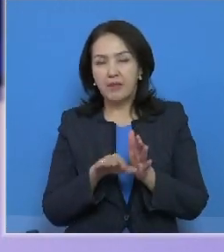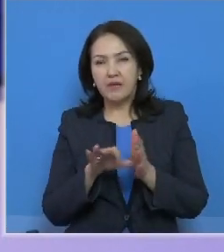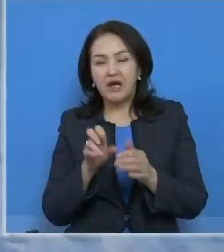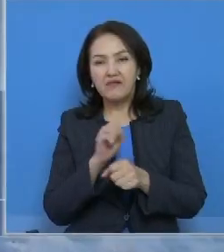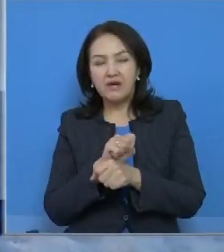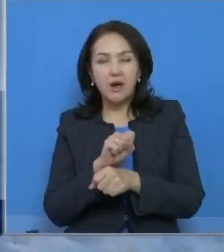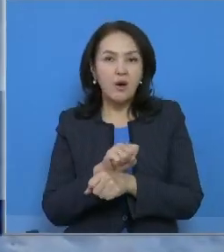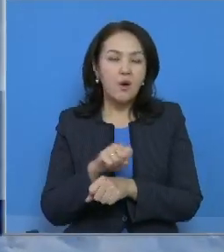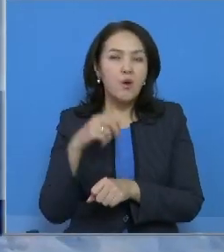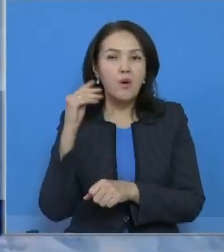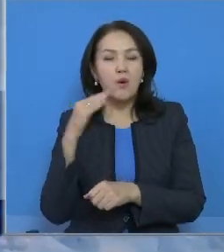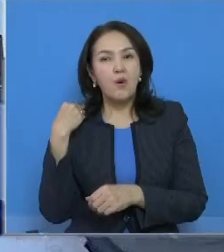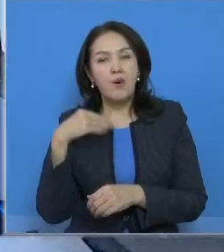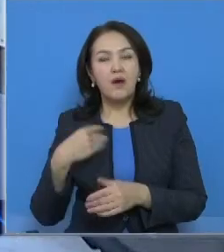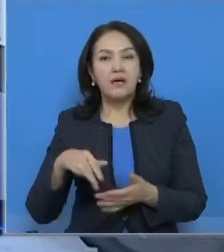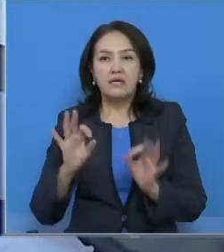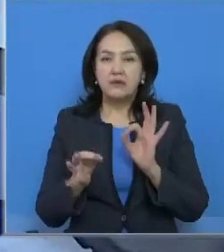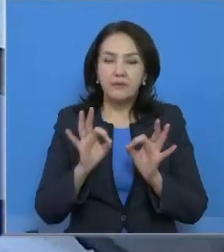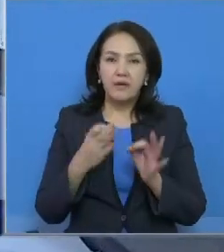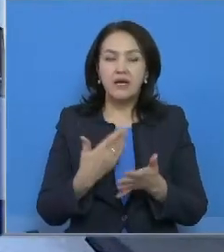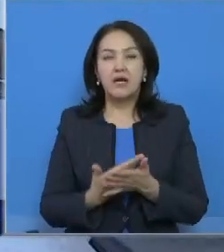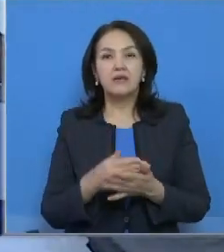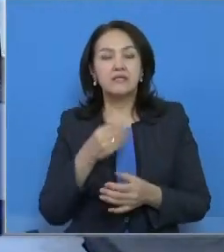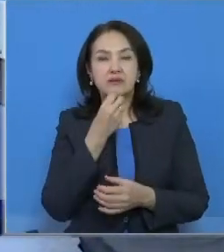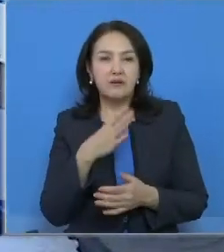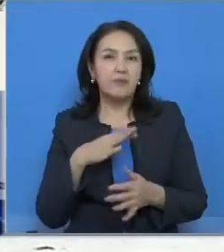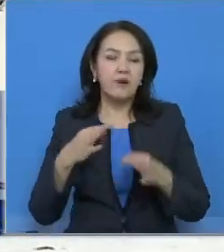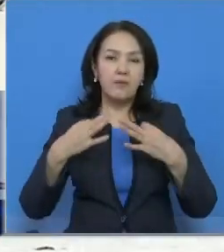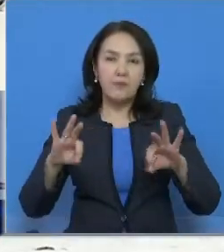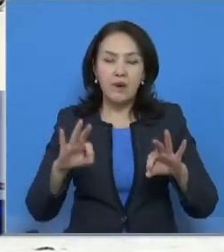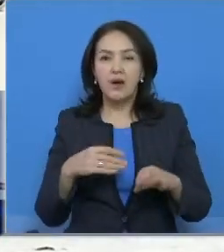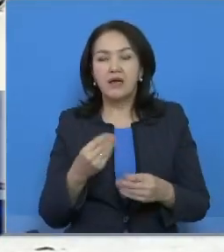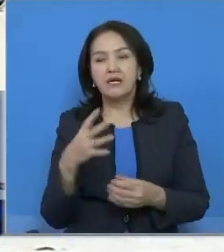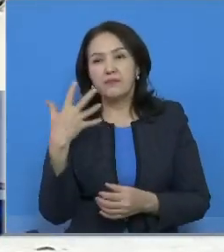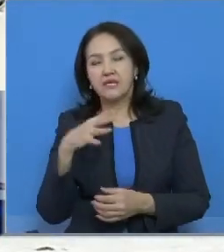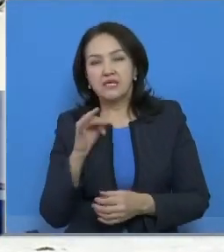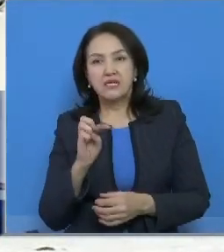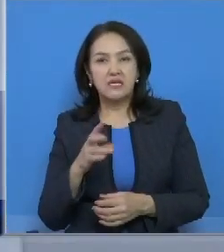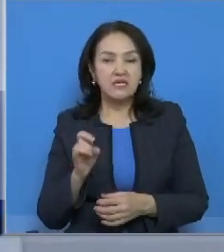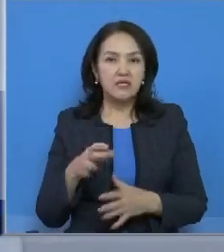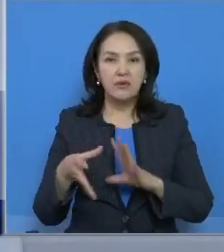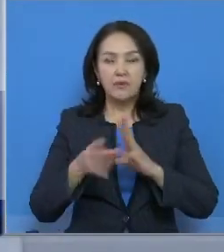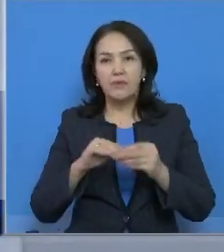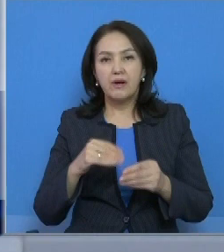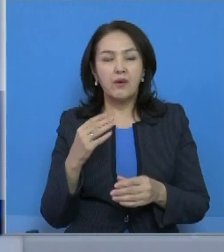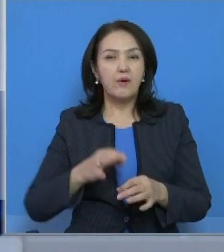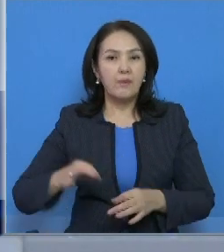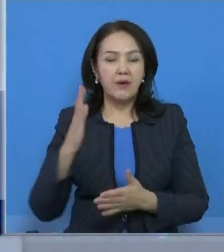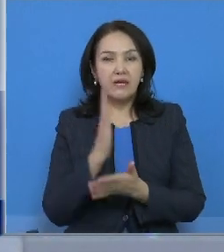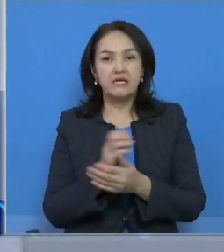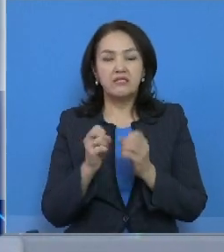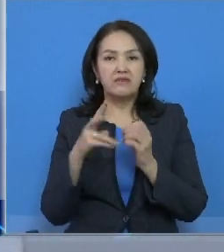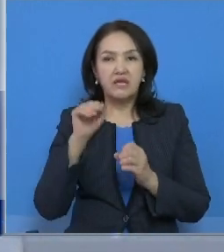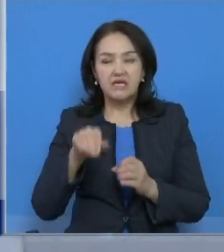города ситуация стабильная топливо реализуется в свободном доступе по цене 50 тенге за литр всего в области имеется более